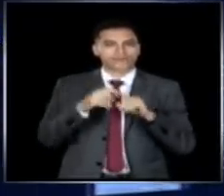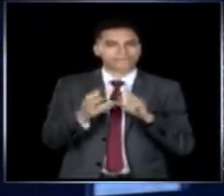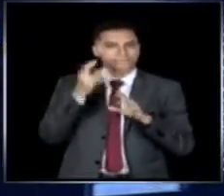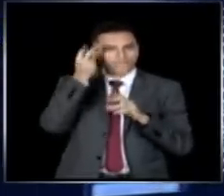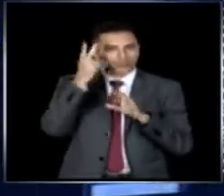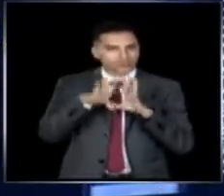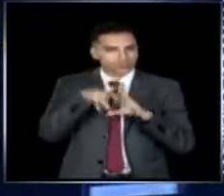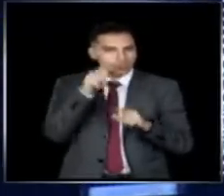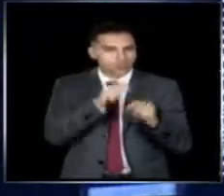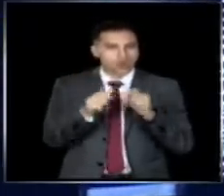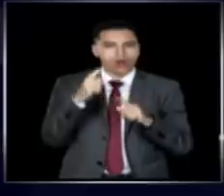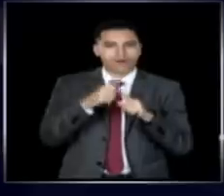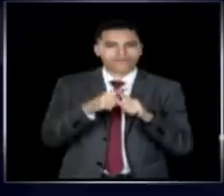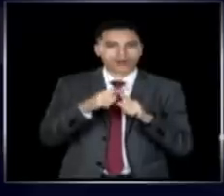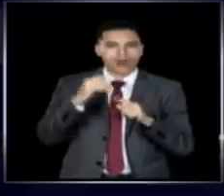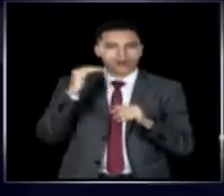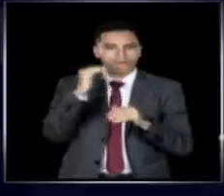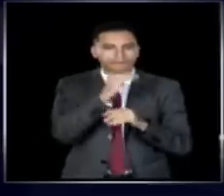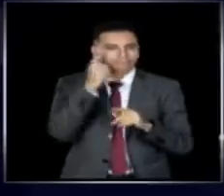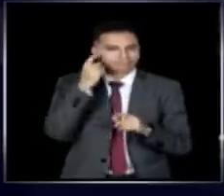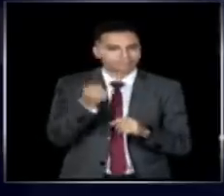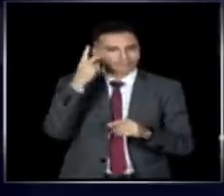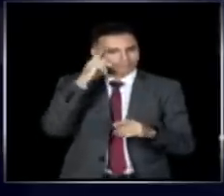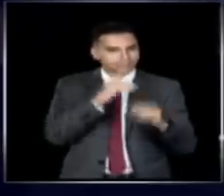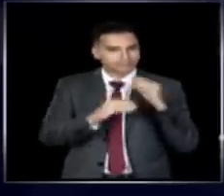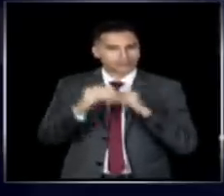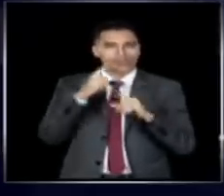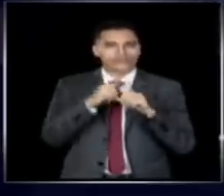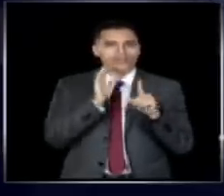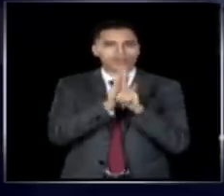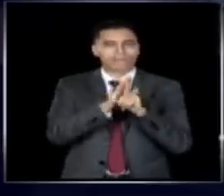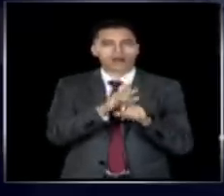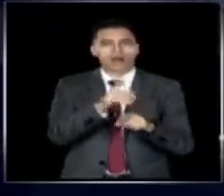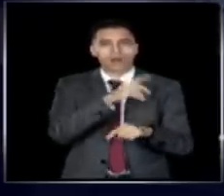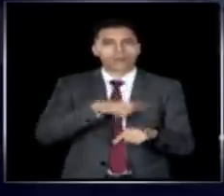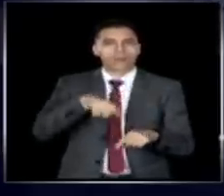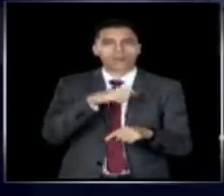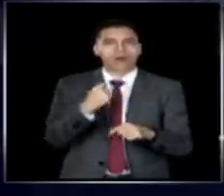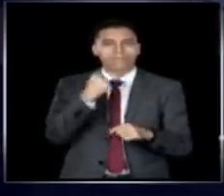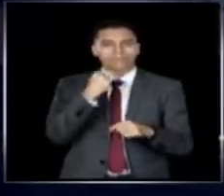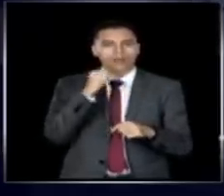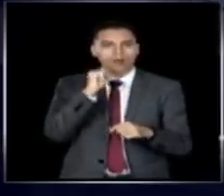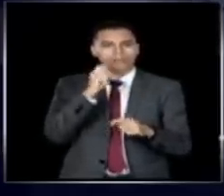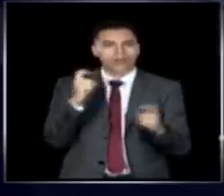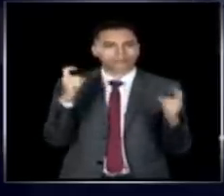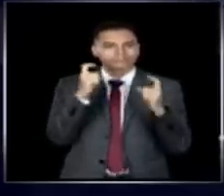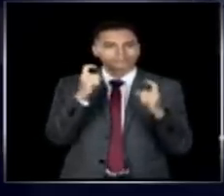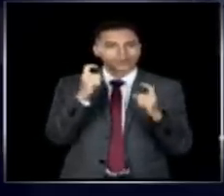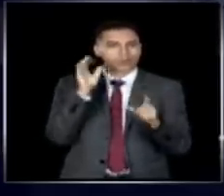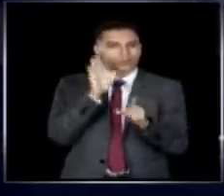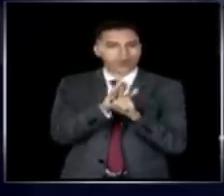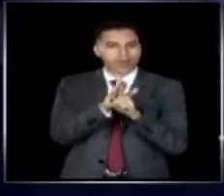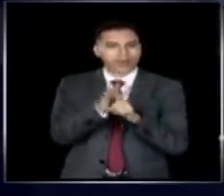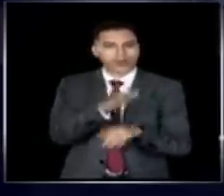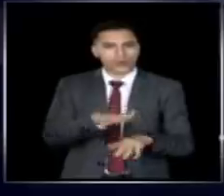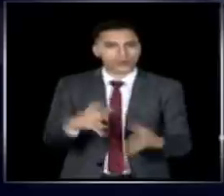الصغيرة ومتناهية الصغر ودعم أبطالنا الرياضيين وأخيراً وليس آخراً دعم ورعاية